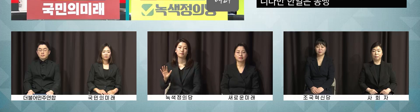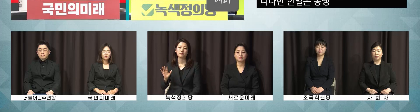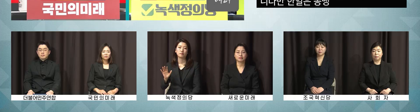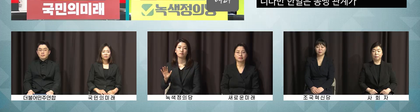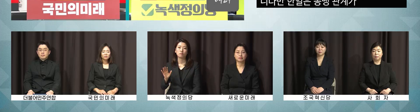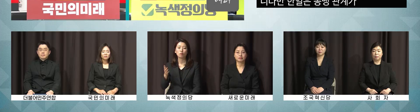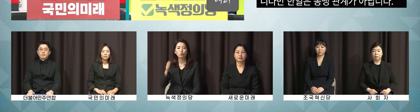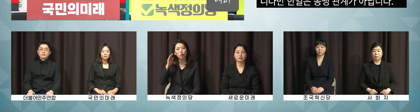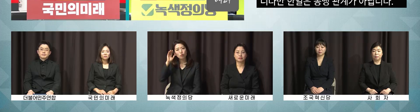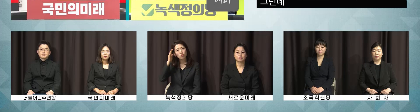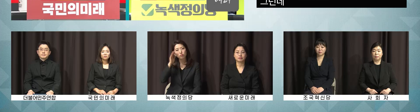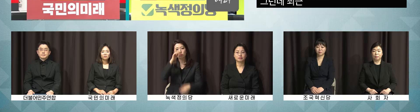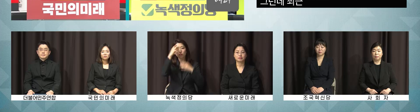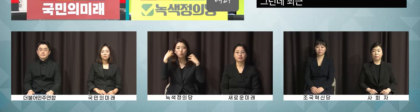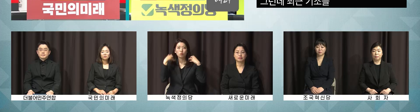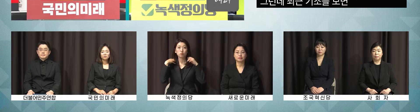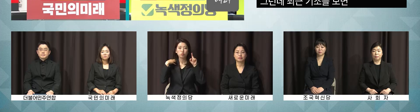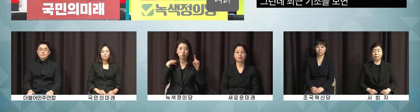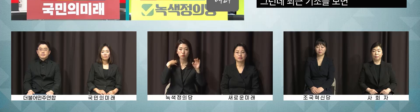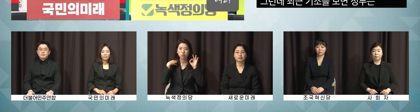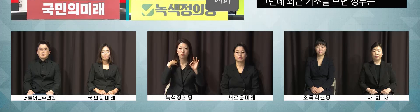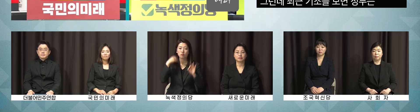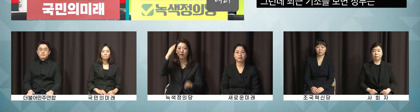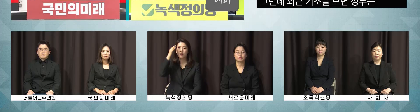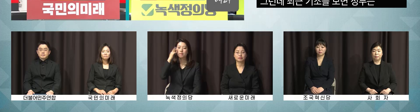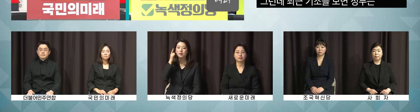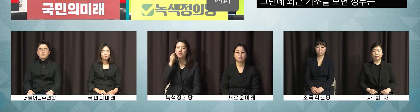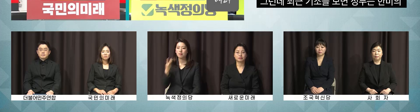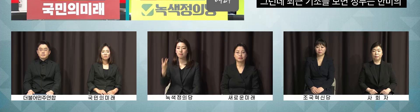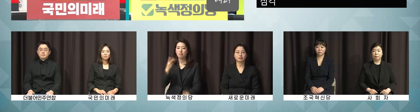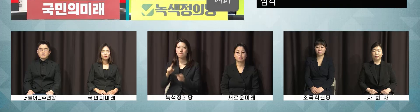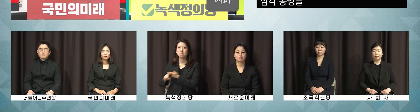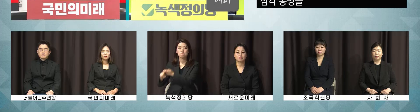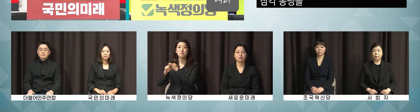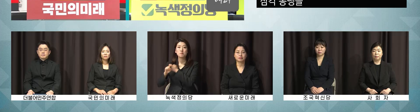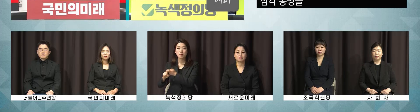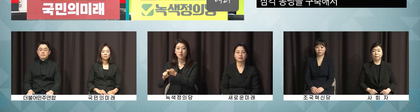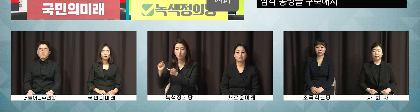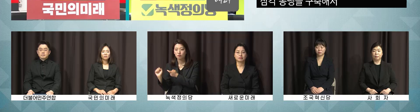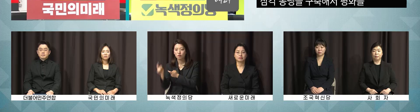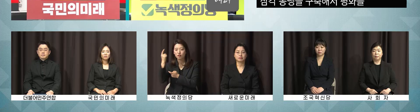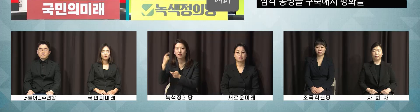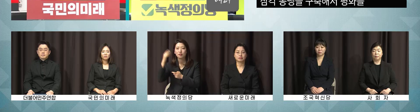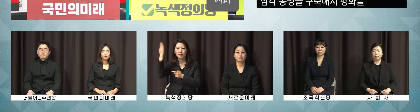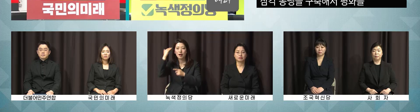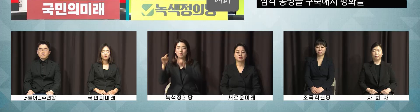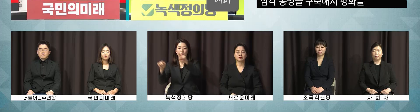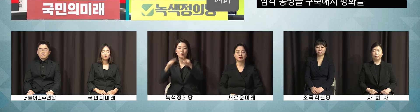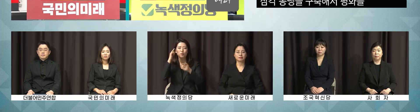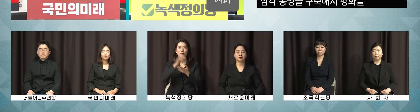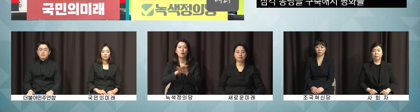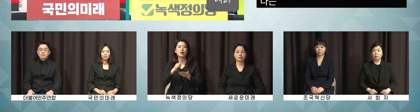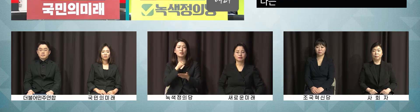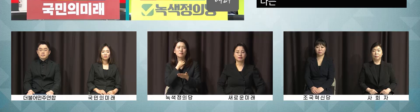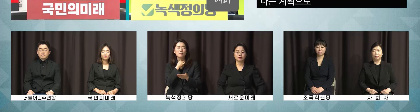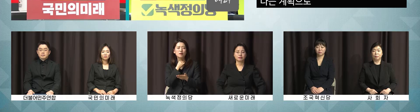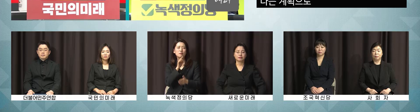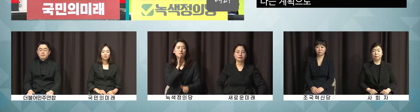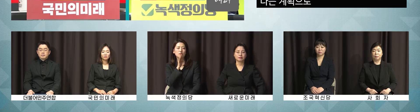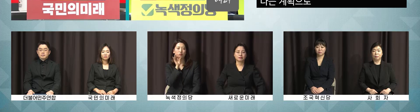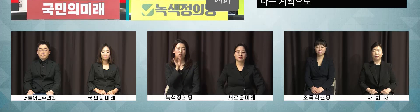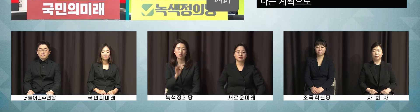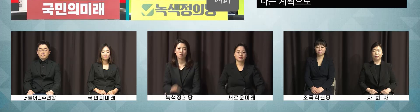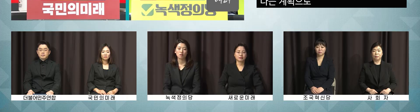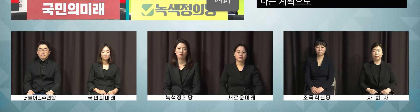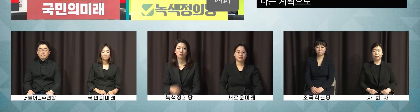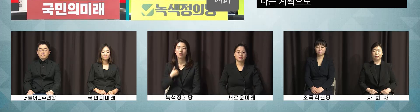최근 기조를 보면 정부는 한미일 삼각동맹을 구축해서 평화를 보장받겠다는 계획으로 나가려고 하는 것 같습니다. 그런데 제가 모두